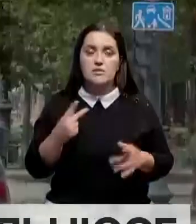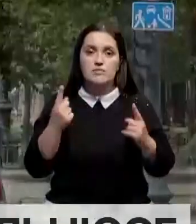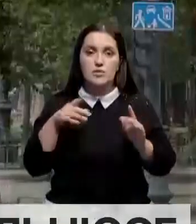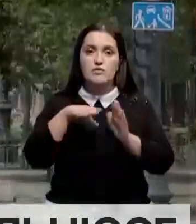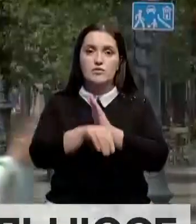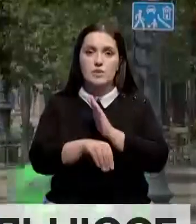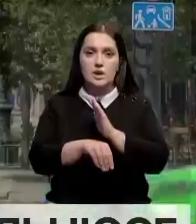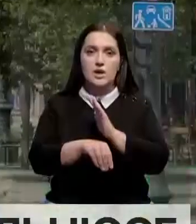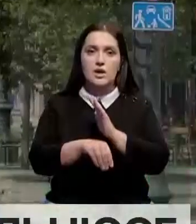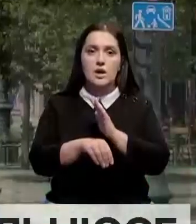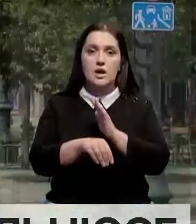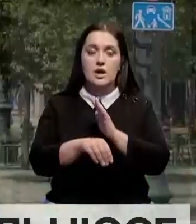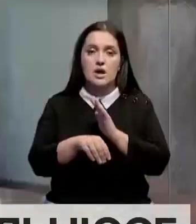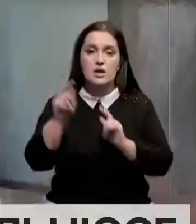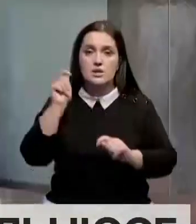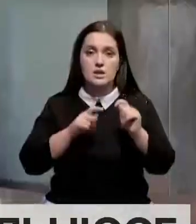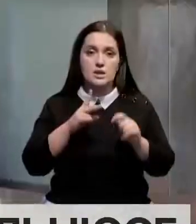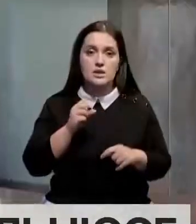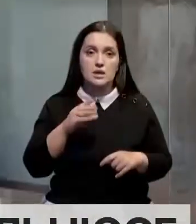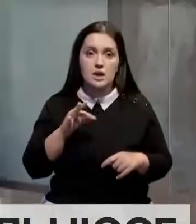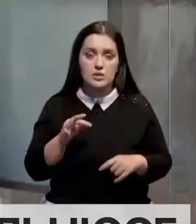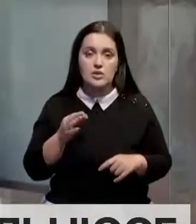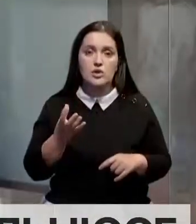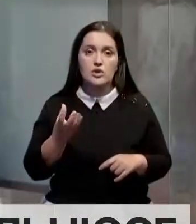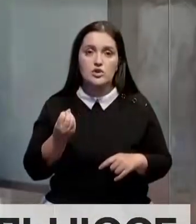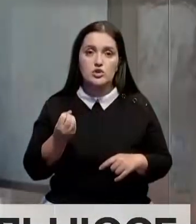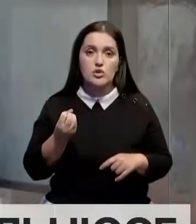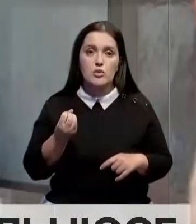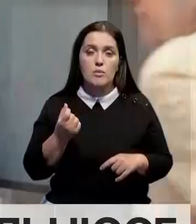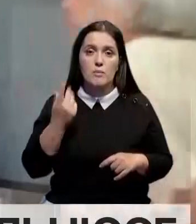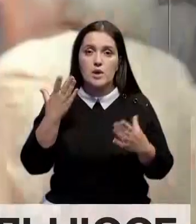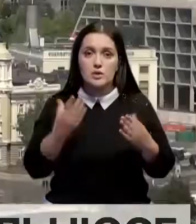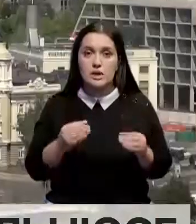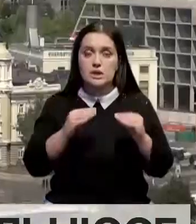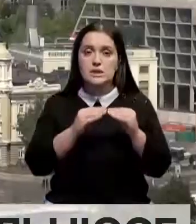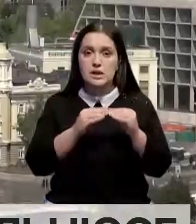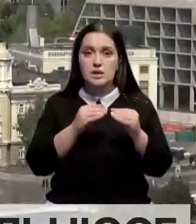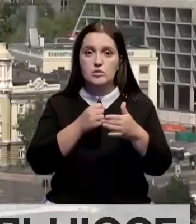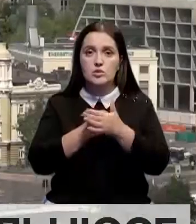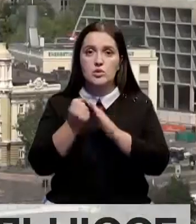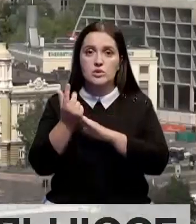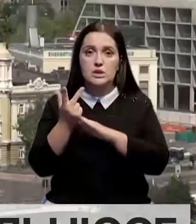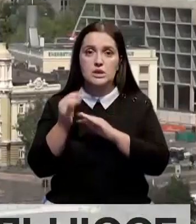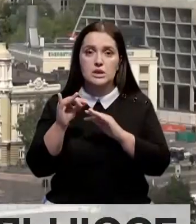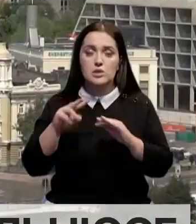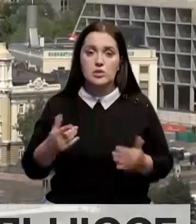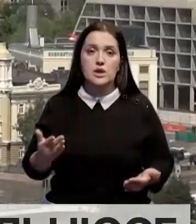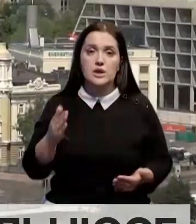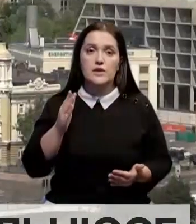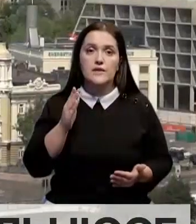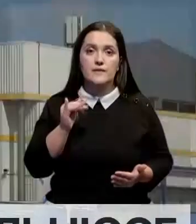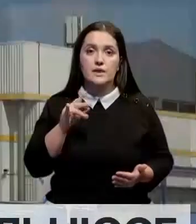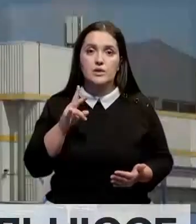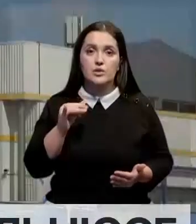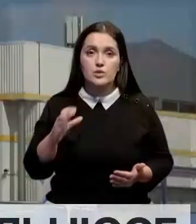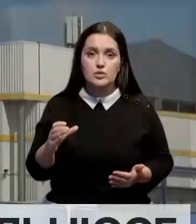20-ю годовщину вступления в блок. К слову, во время текущего саммита НАТО и еще пару дней, всего получается с 10 по 13 июля,